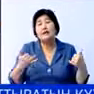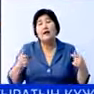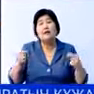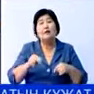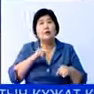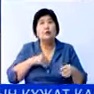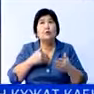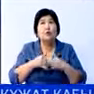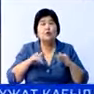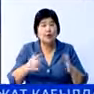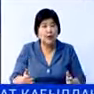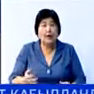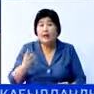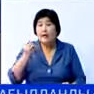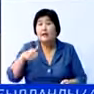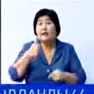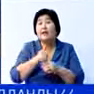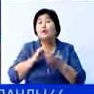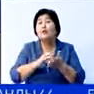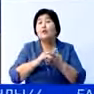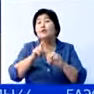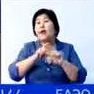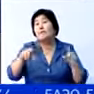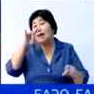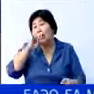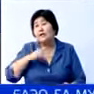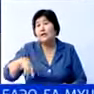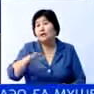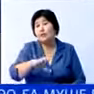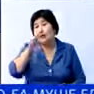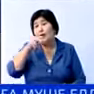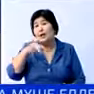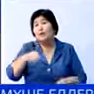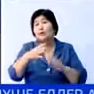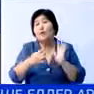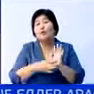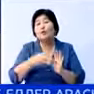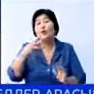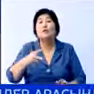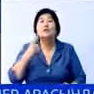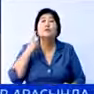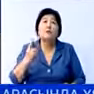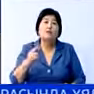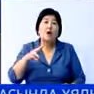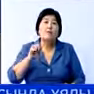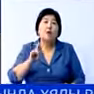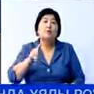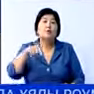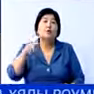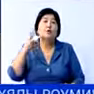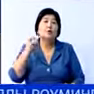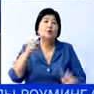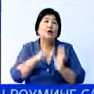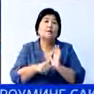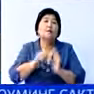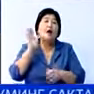жұмыстар жүргізілуде. Енді негізгі туристік объектілерді Қазақстан Республикасы үкіметінің 2019 жылғы 31-ші мамырдағы нөмір